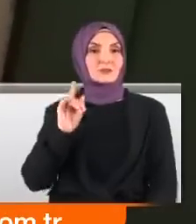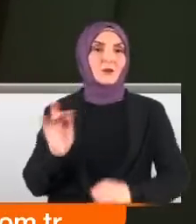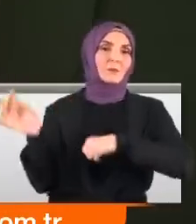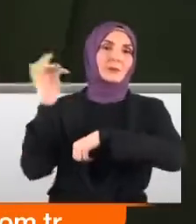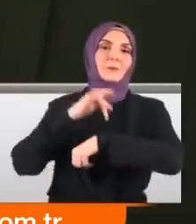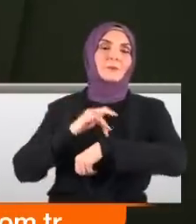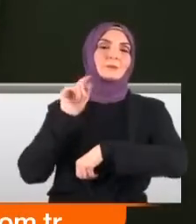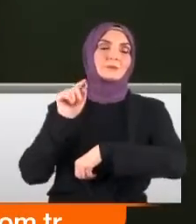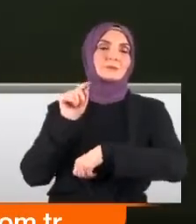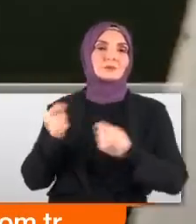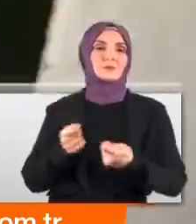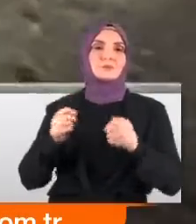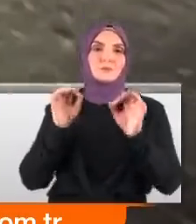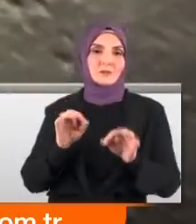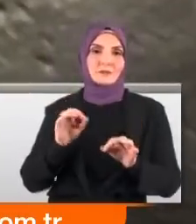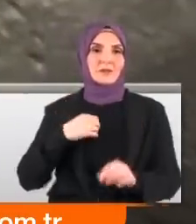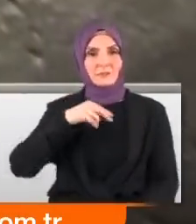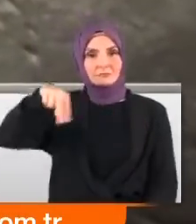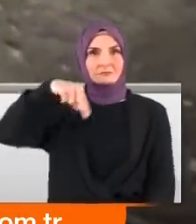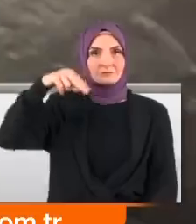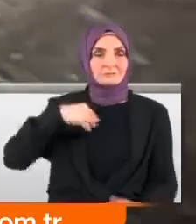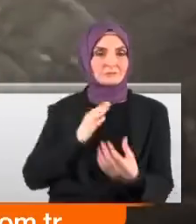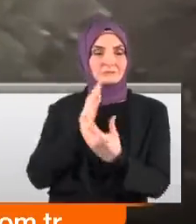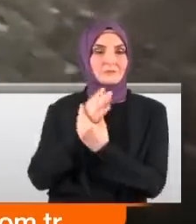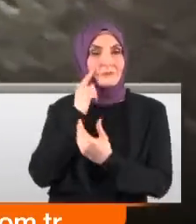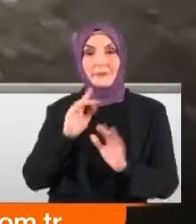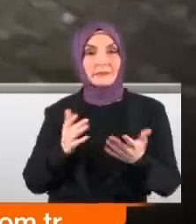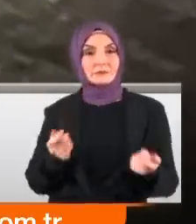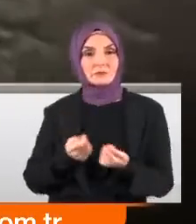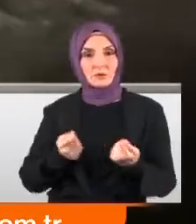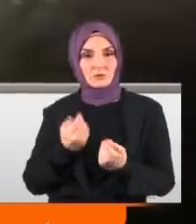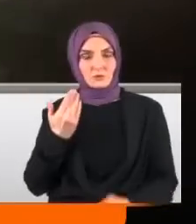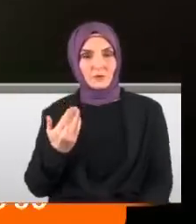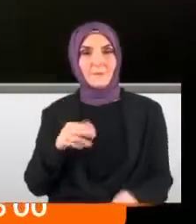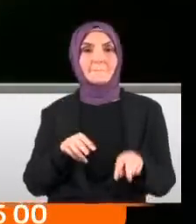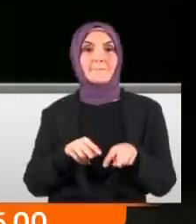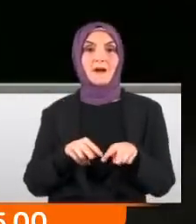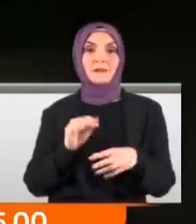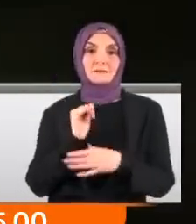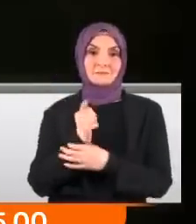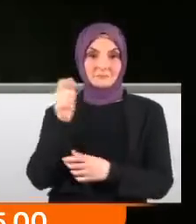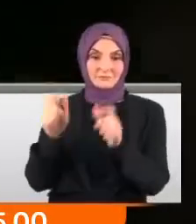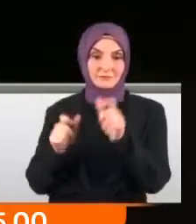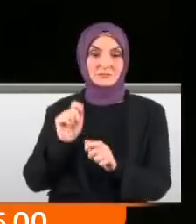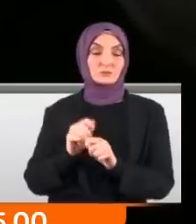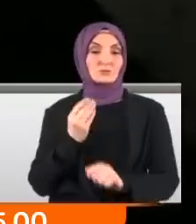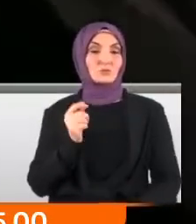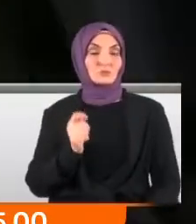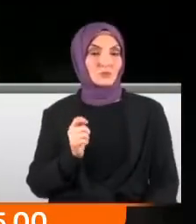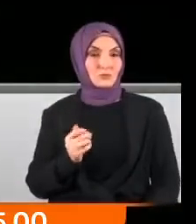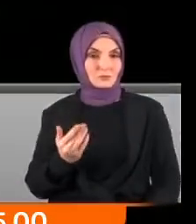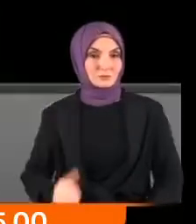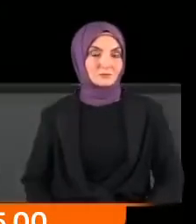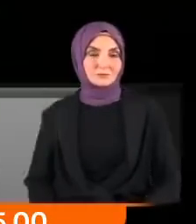Onların yanına bakalım nasıl çalışıyorlar. Mahyacıların işi gerçekten çok zor. İlk olarak bu uzun